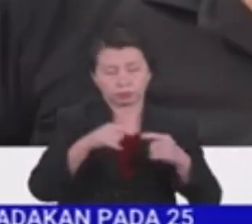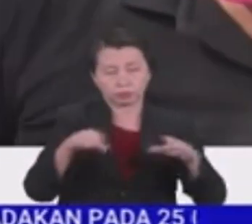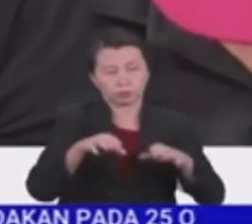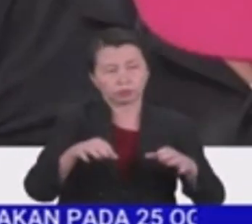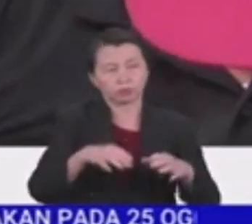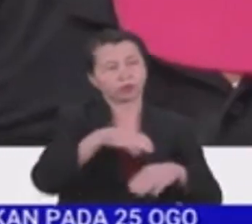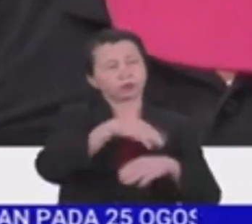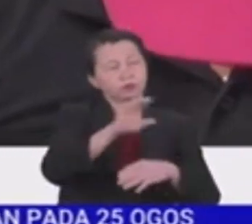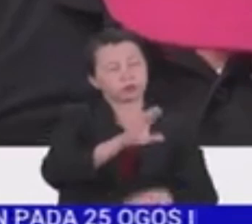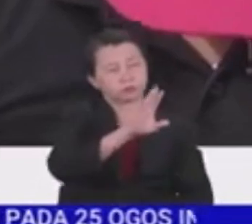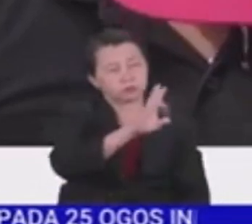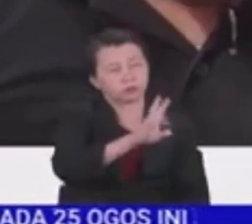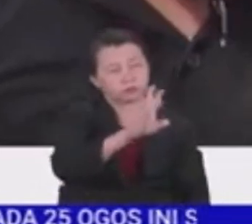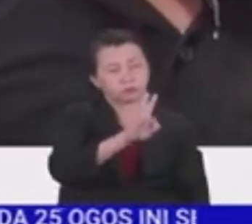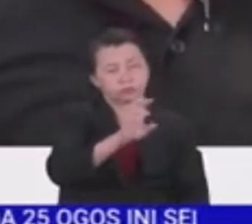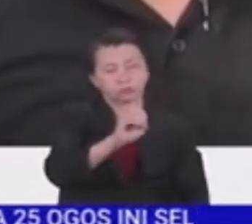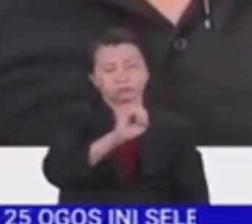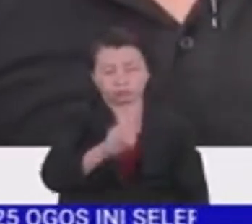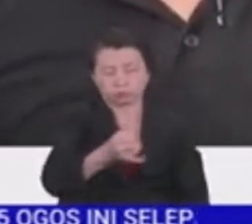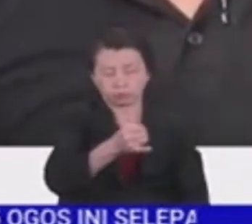bernilai lebih daripada 700 juta.